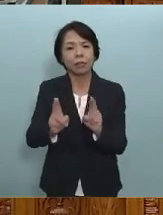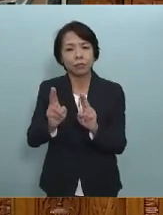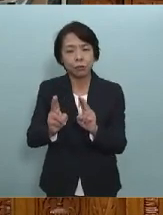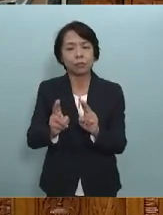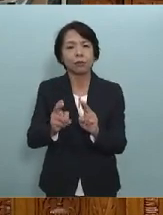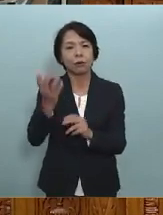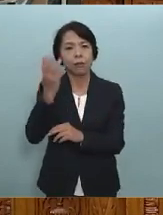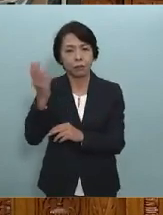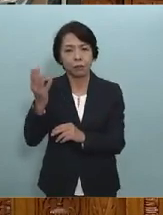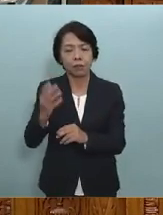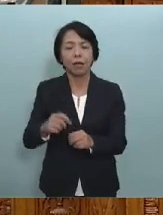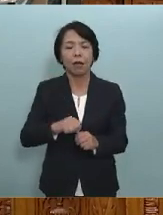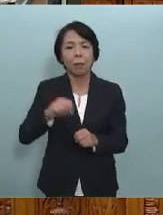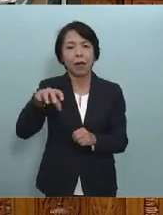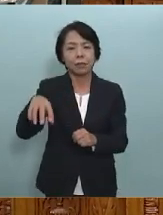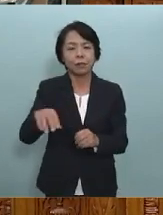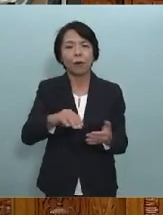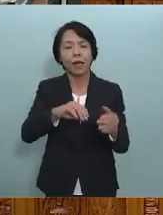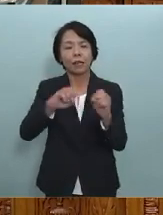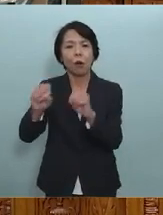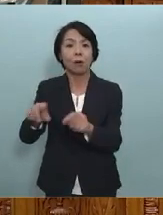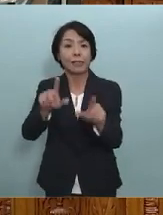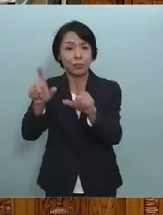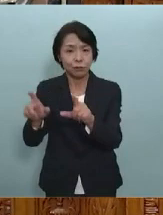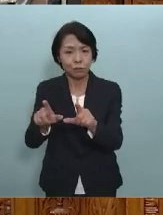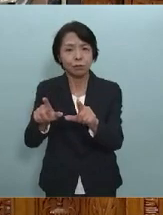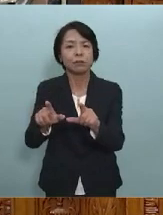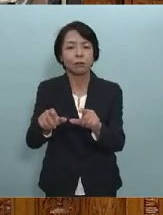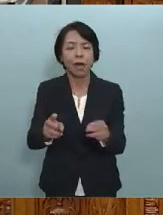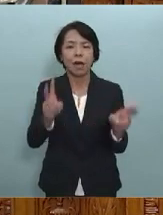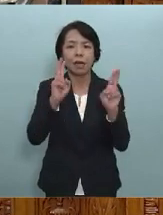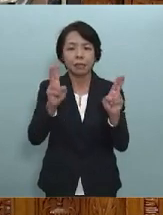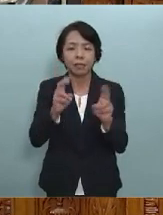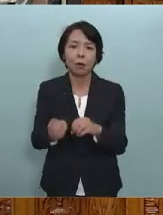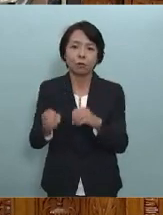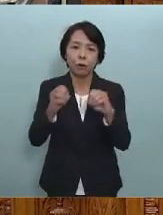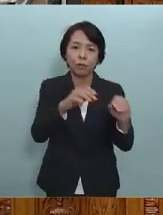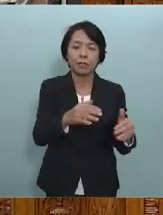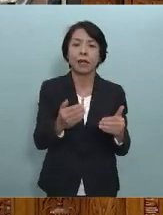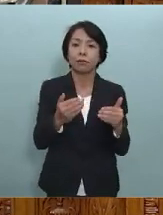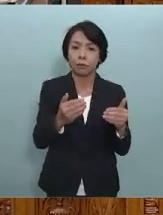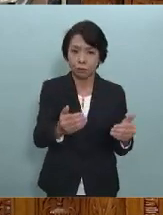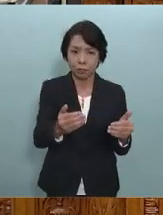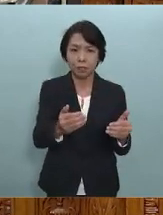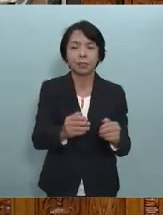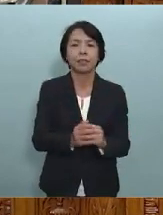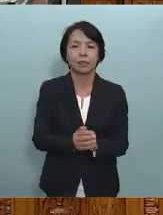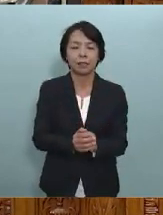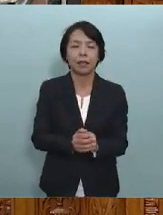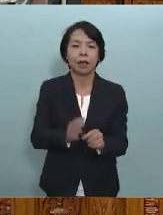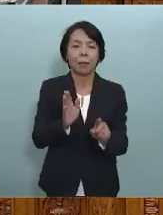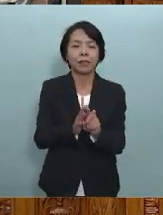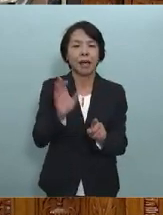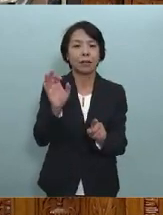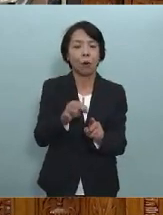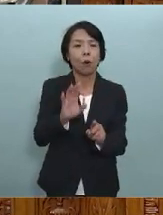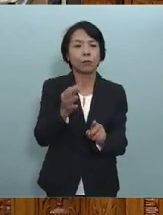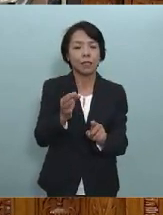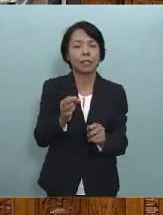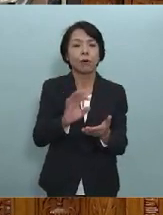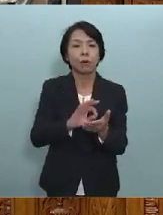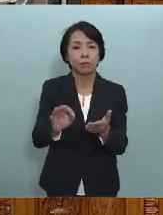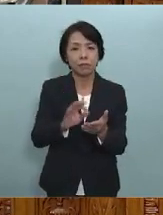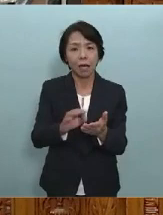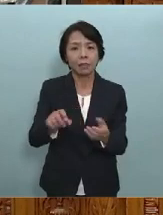地方移住やえ企業の地方移転の推進えデジ伝交付金を活用した地方